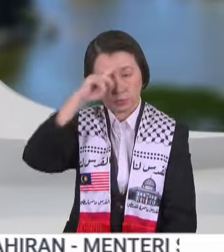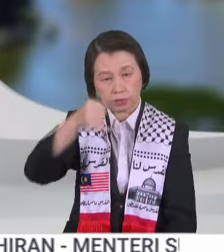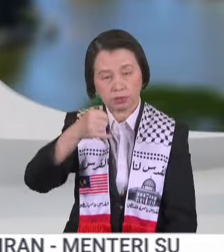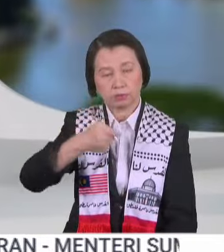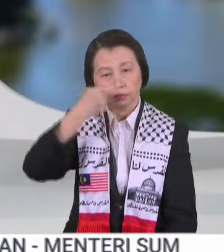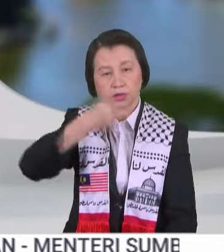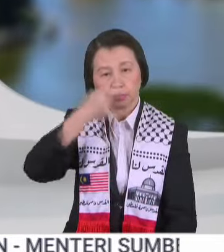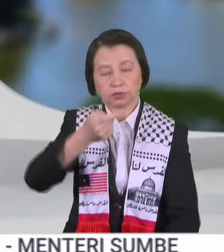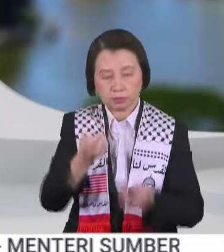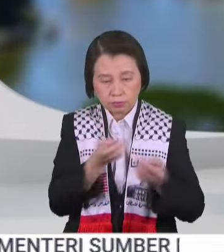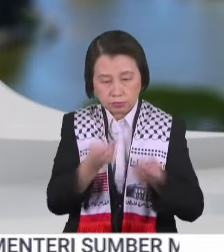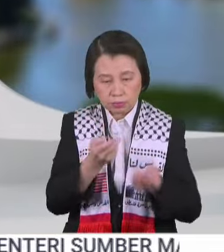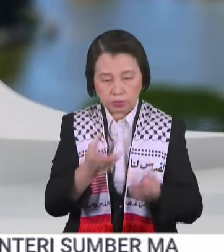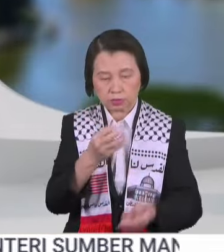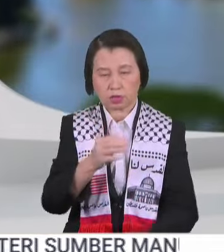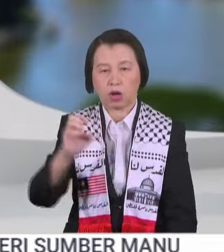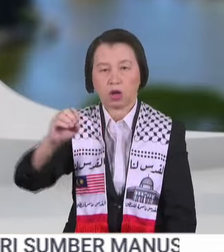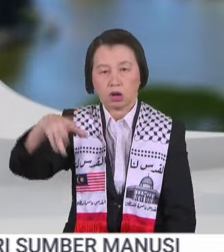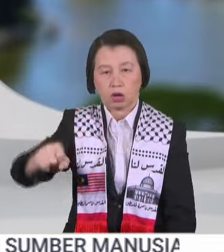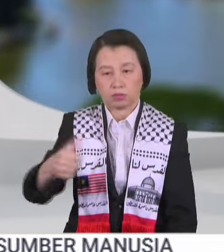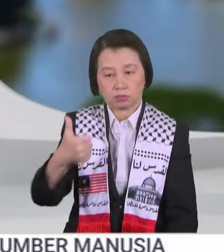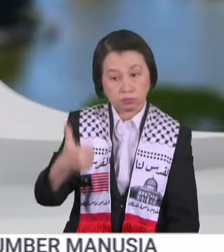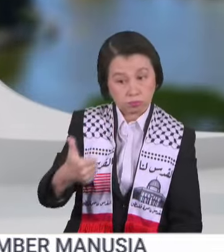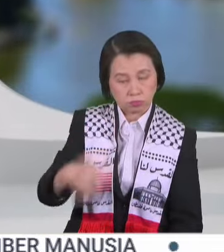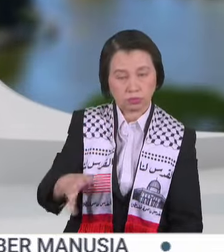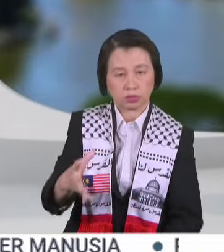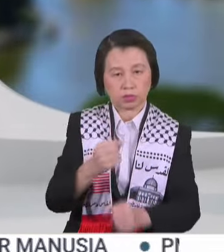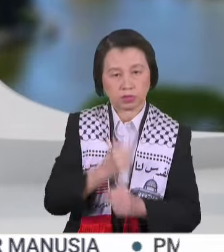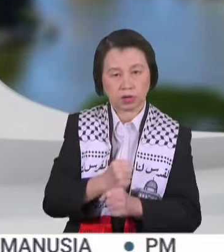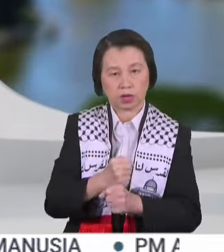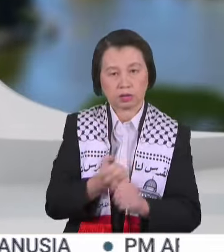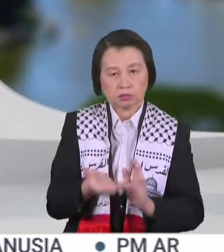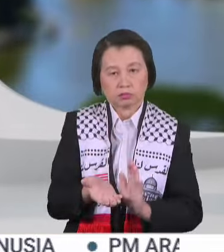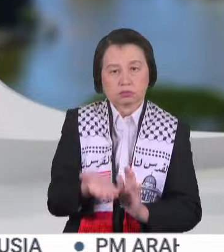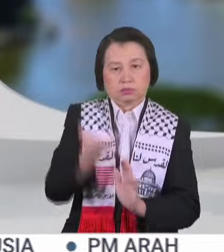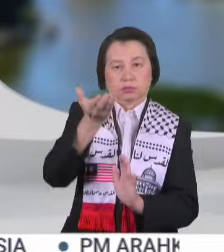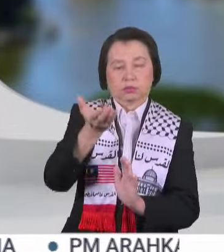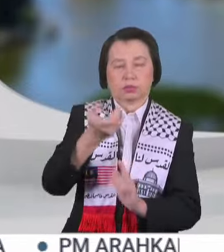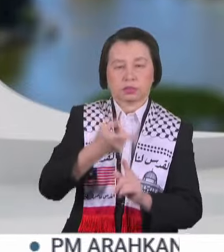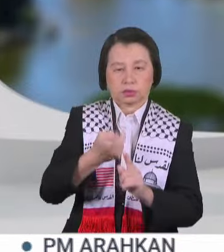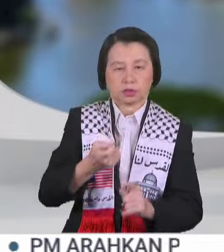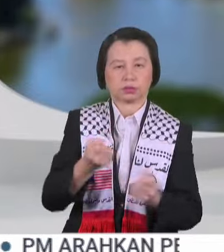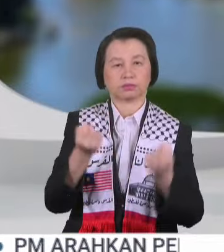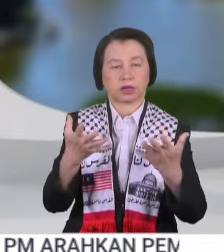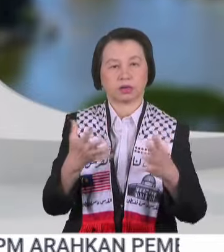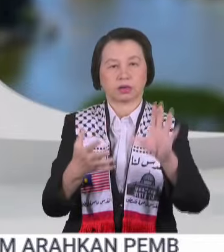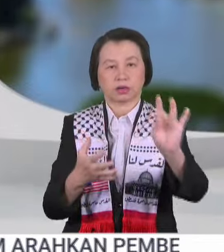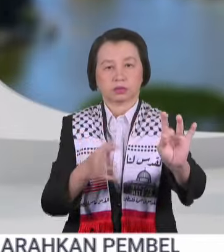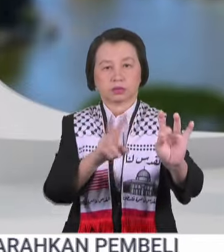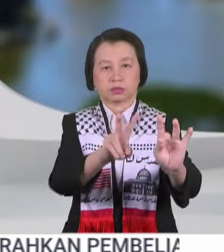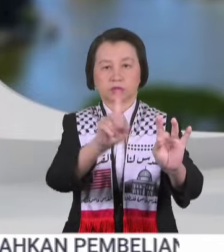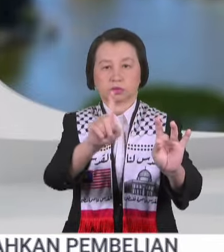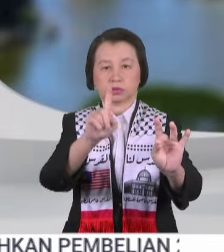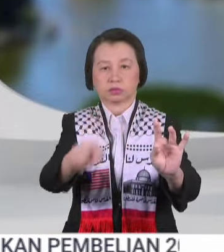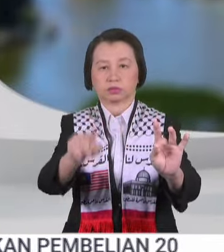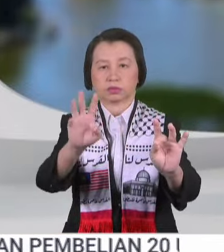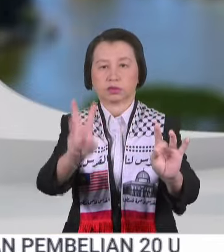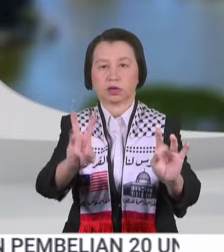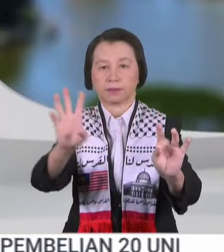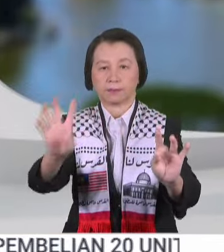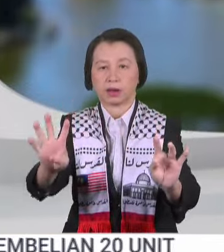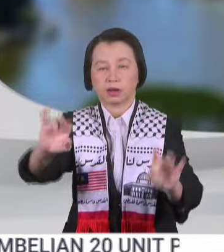berkata pengurusan dan operasi yang berkesan telah membawa kepada peningkatan hasil sebanyak 821.64